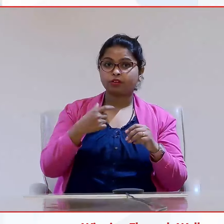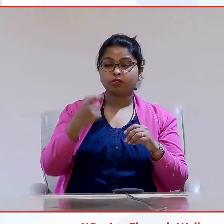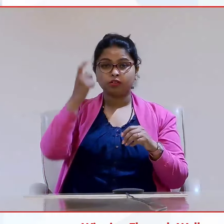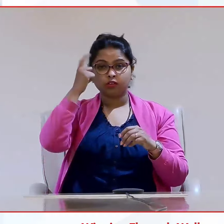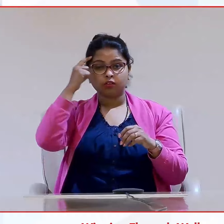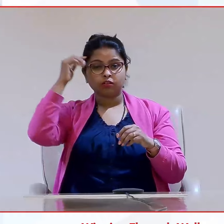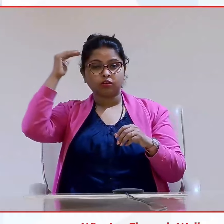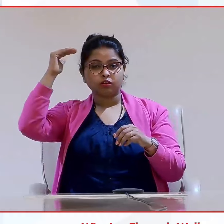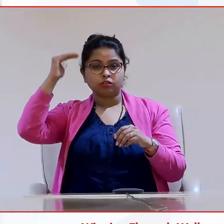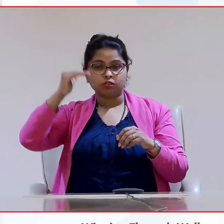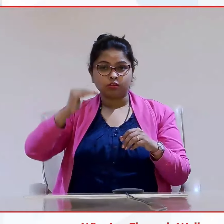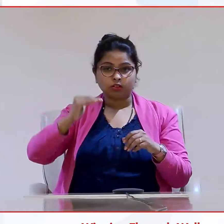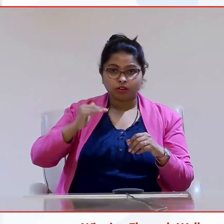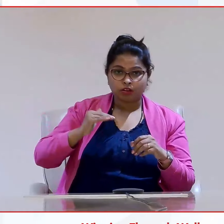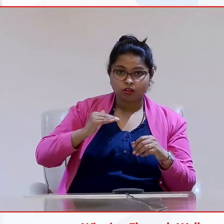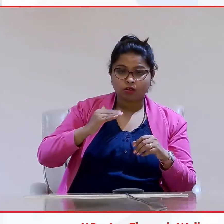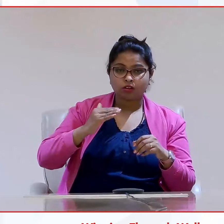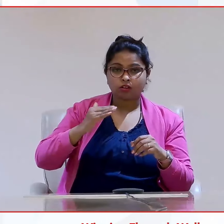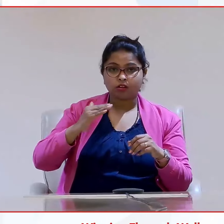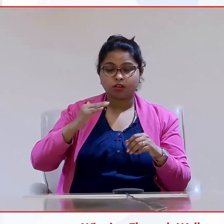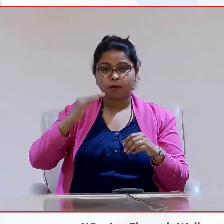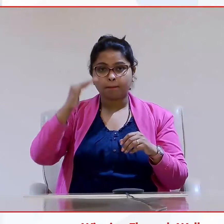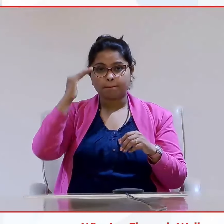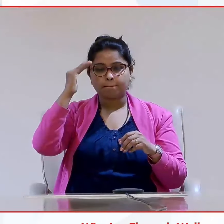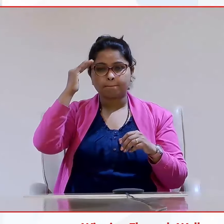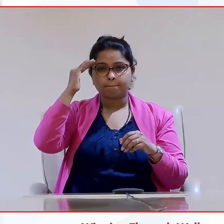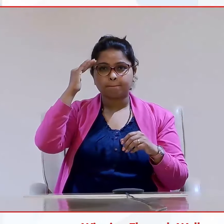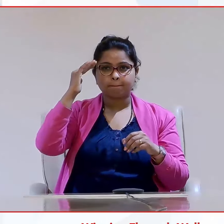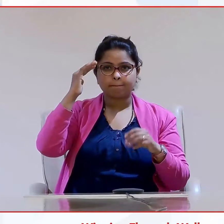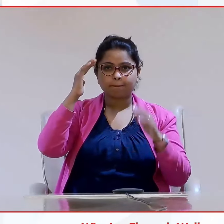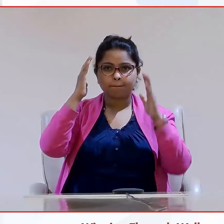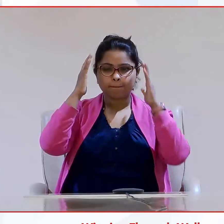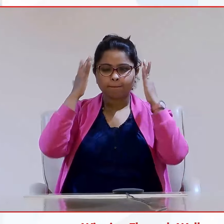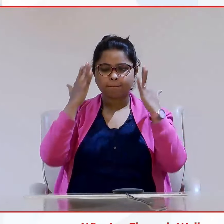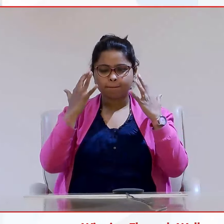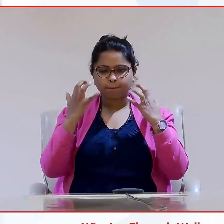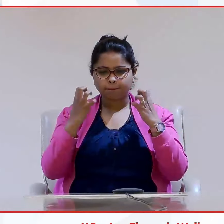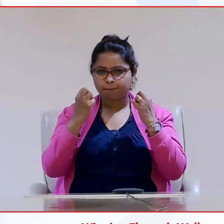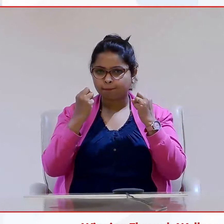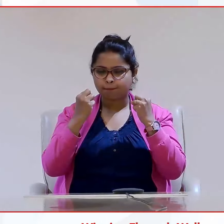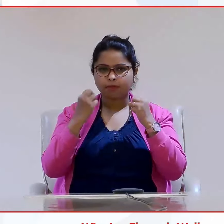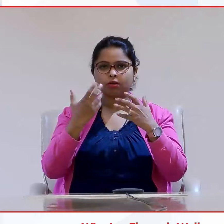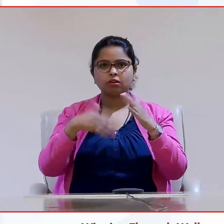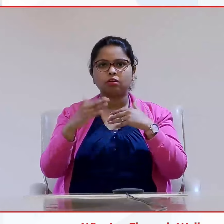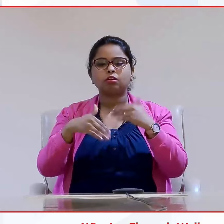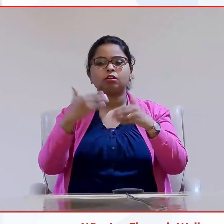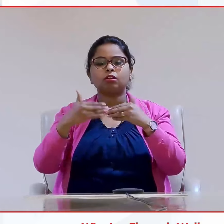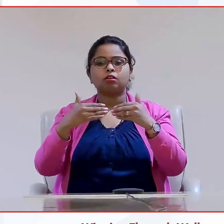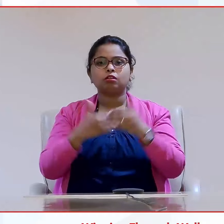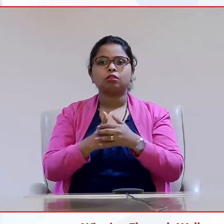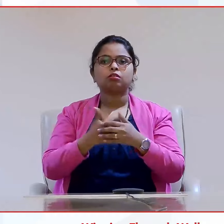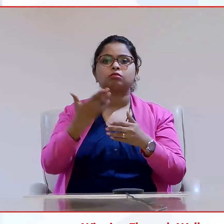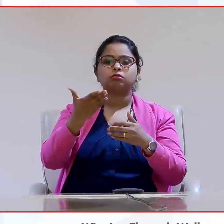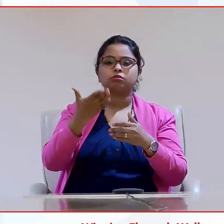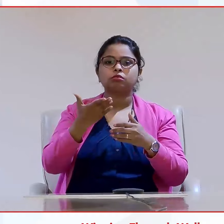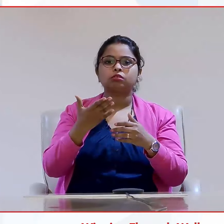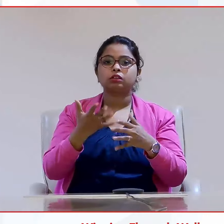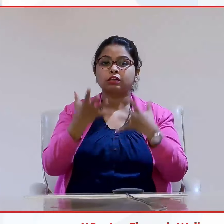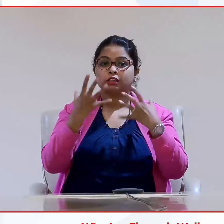नॉट बी एबल टू मेडिटेट एंड दैट्स फाइन. विच ऑल्सो मीन्स सिवियर एंजाइटी, सिवियर डिप्रेशन ऑल्सो